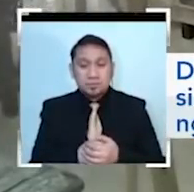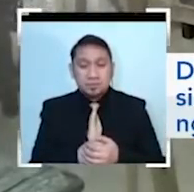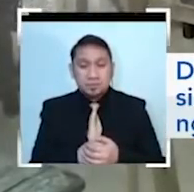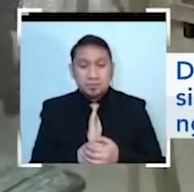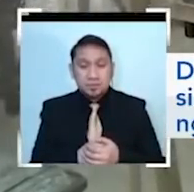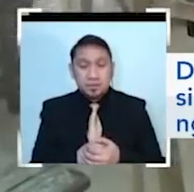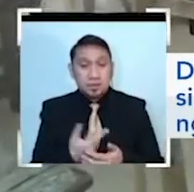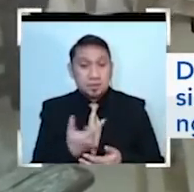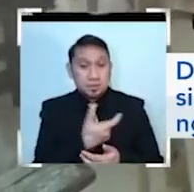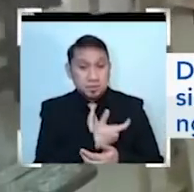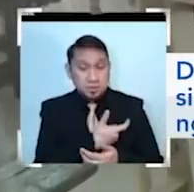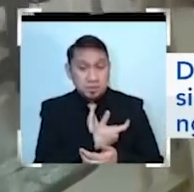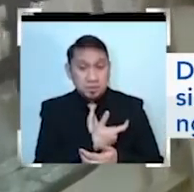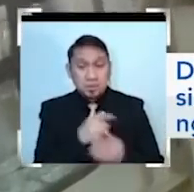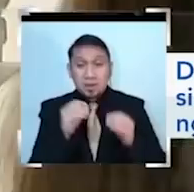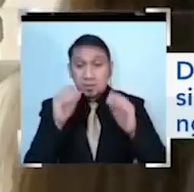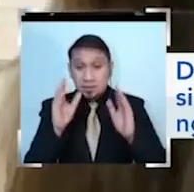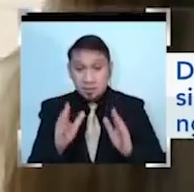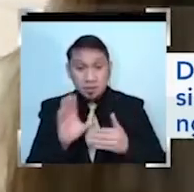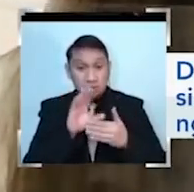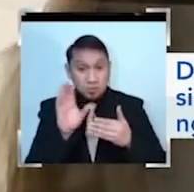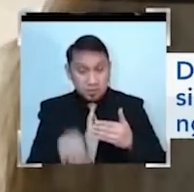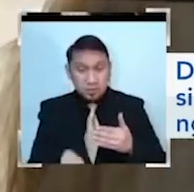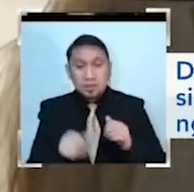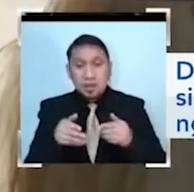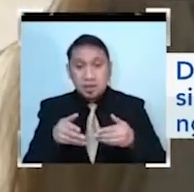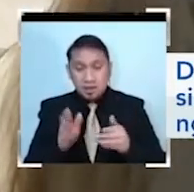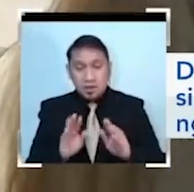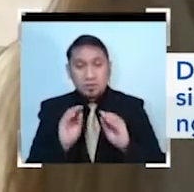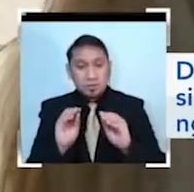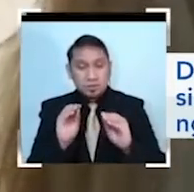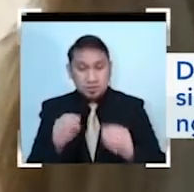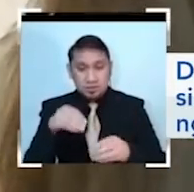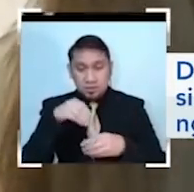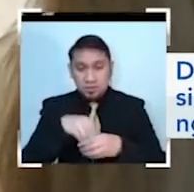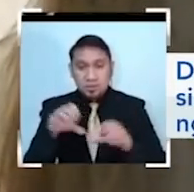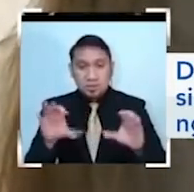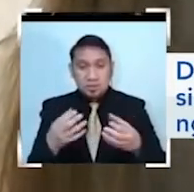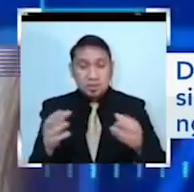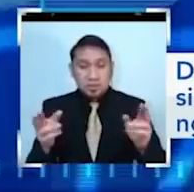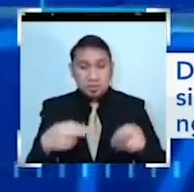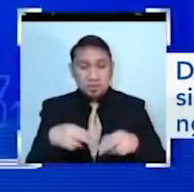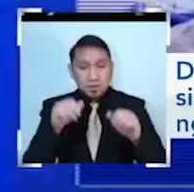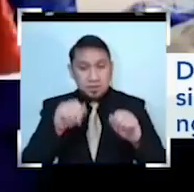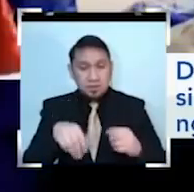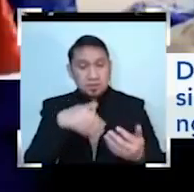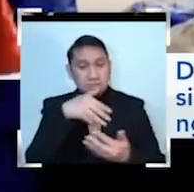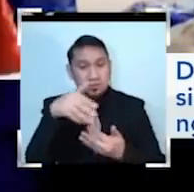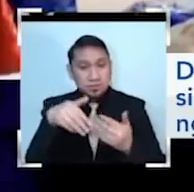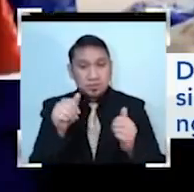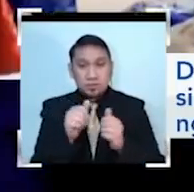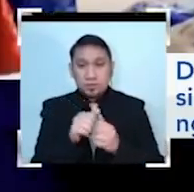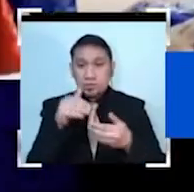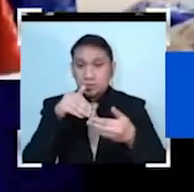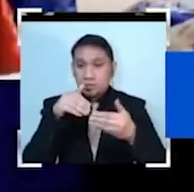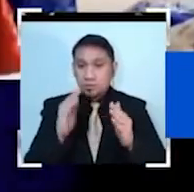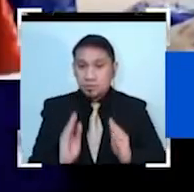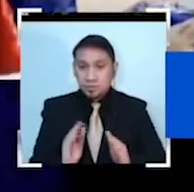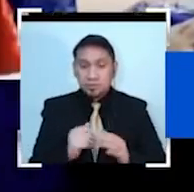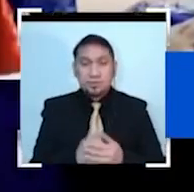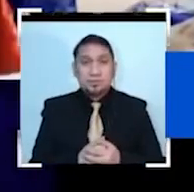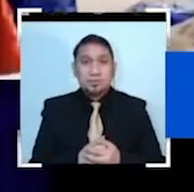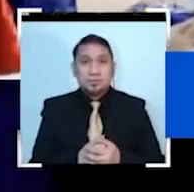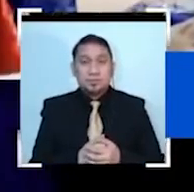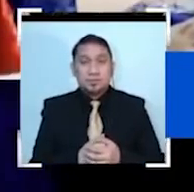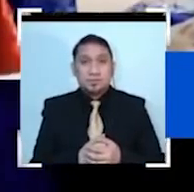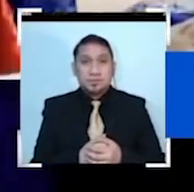guro lang din ang pinapayagang magturo sa loob ng classroom at makihalubilo sa mga estudyante. Ang natatanggap ko